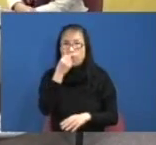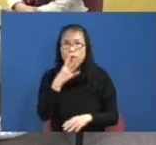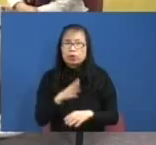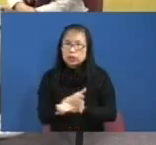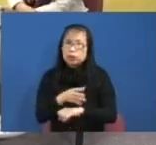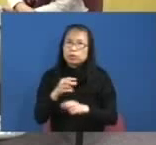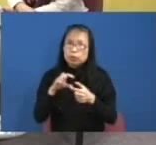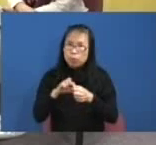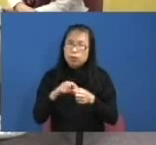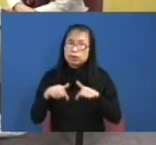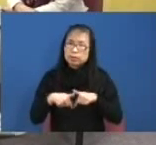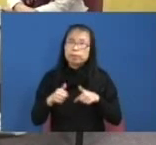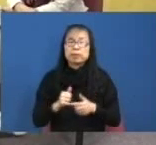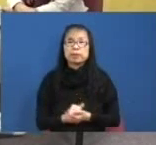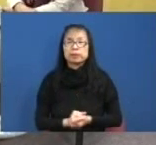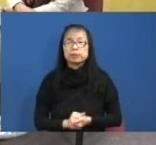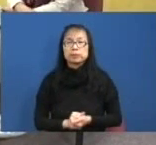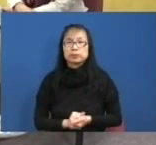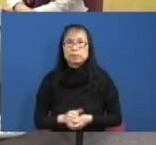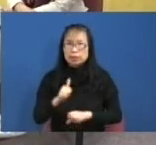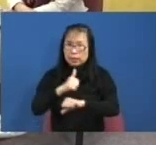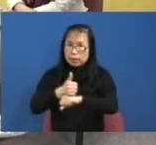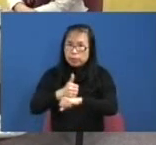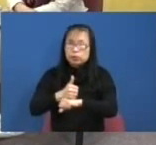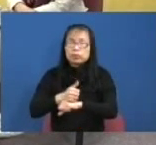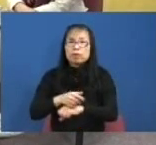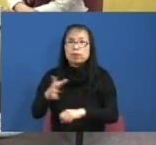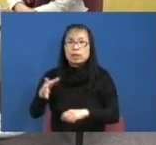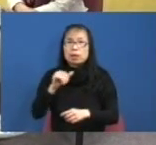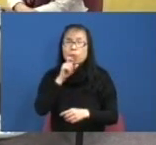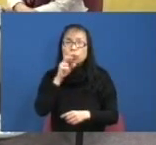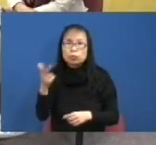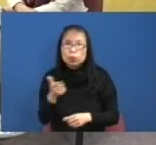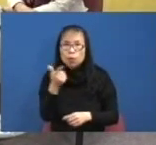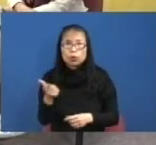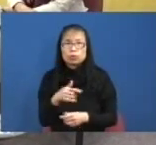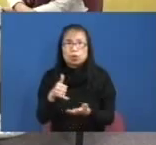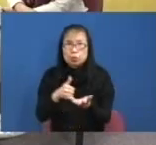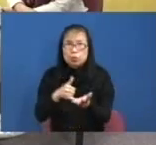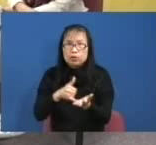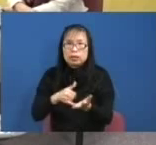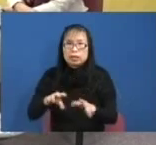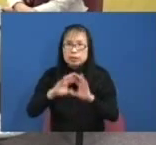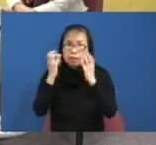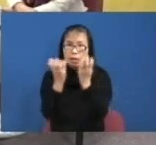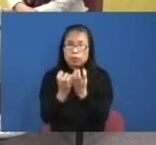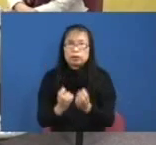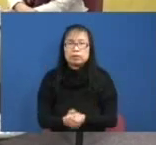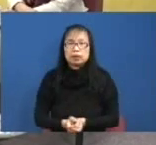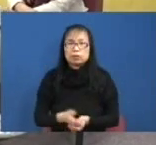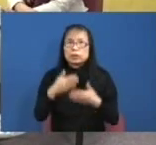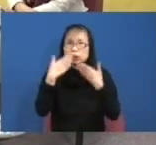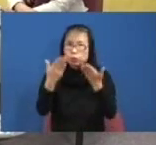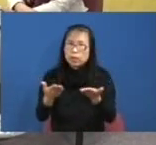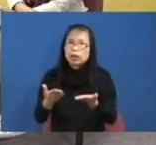係關心嘅議題。 冇錯冇錯，咁基本上咧有好多弱勢社群咧係需要援手嘅，呢個即係大家都清